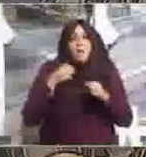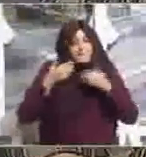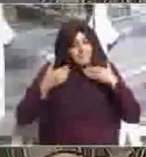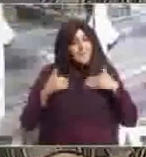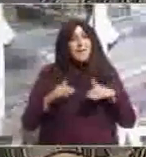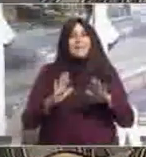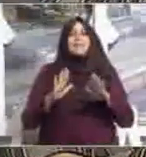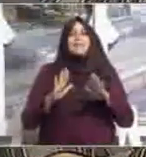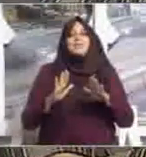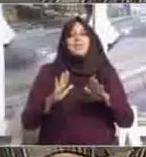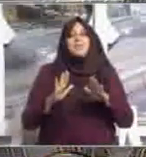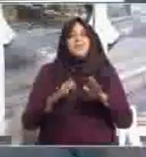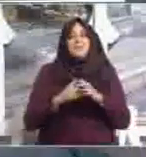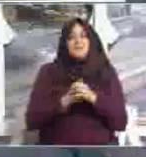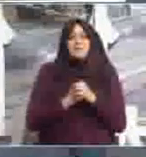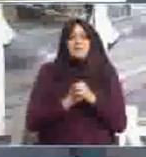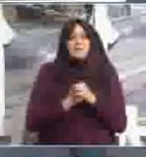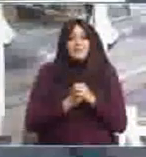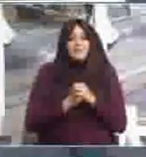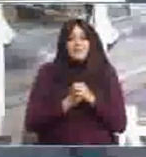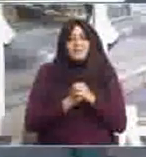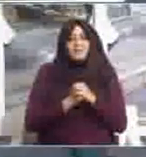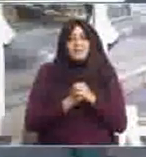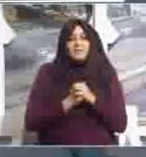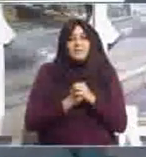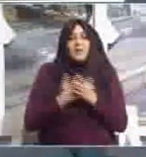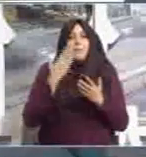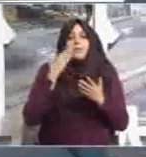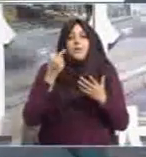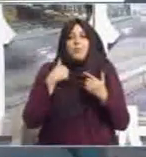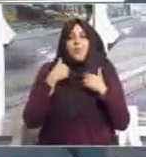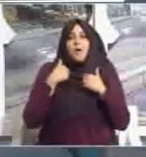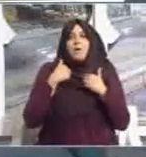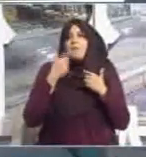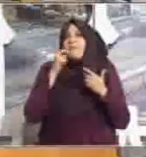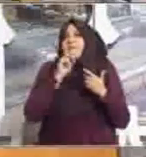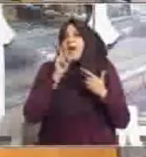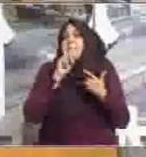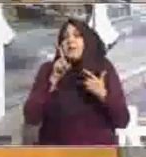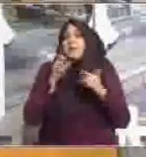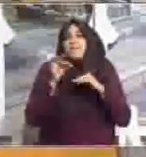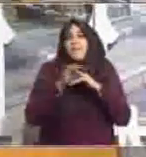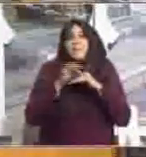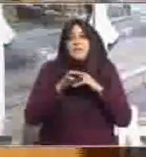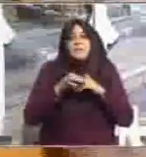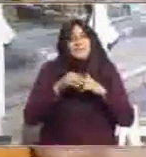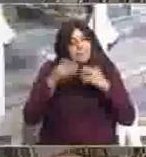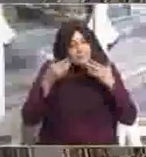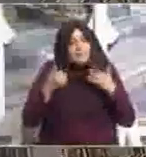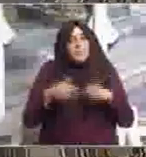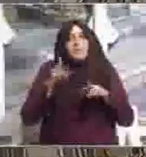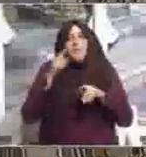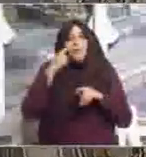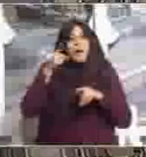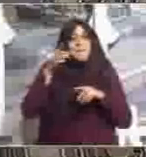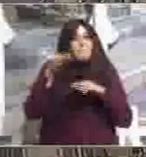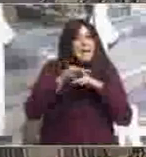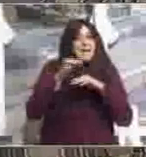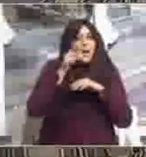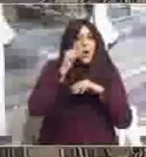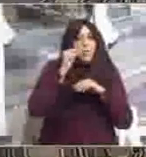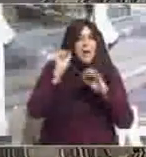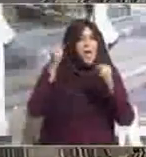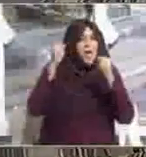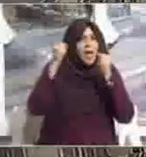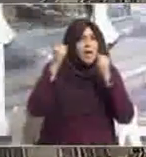يقتضي الأمر التنازل، مثل أن تتنازل الزوجة لزوجها عندما يكون في حالة غضب، أن